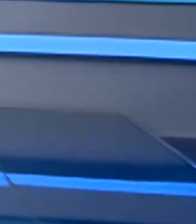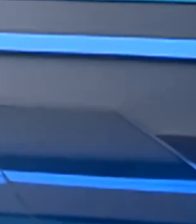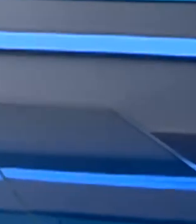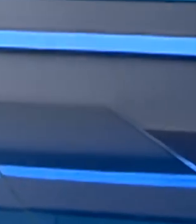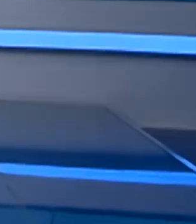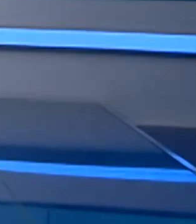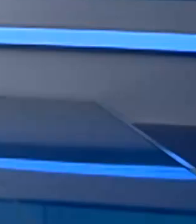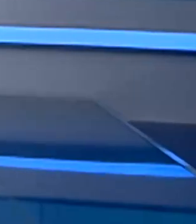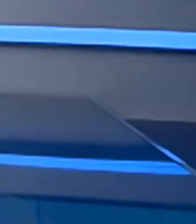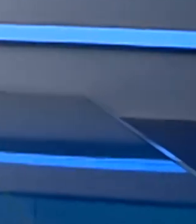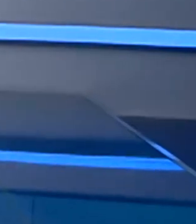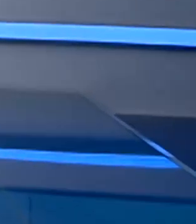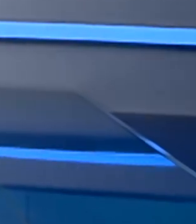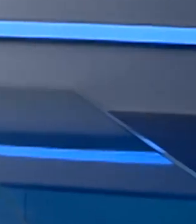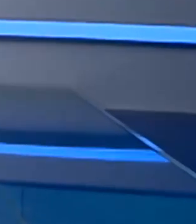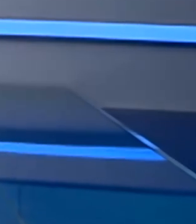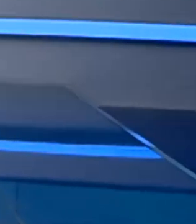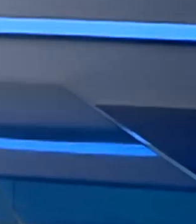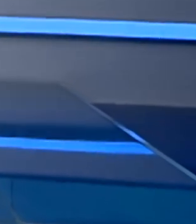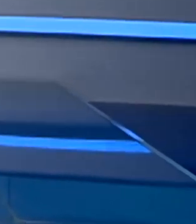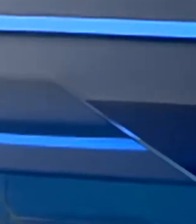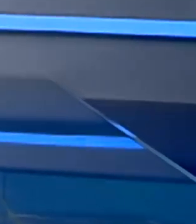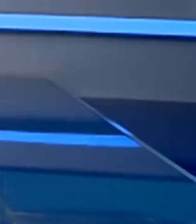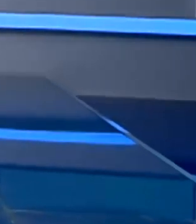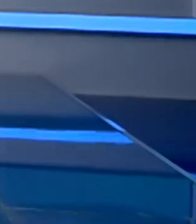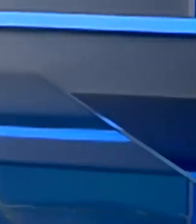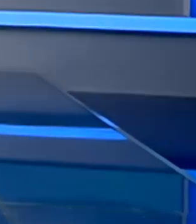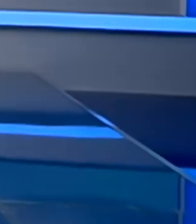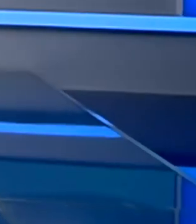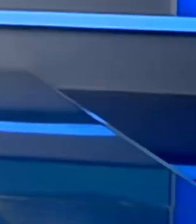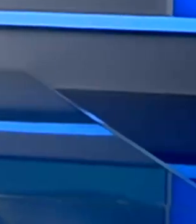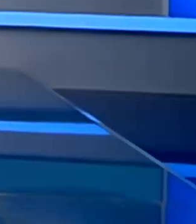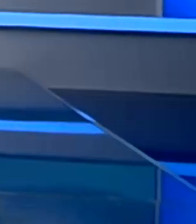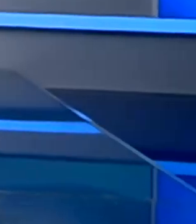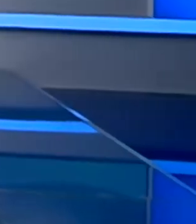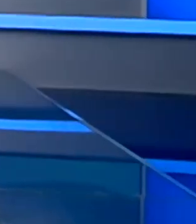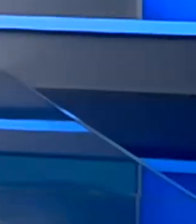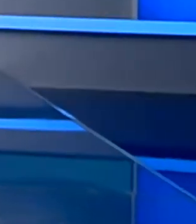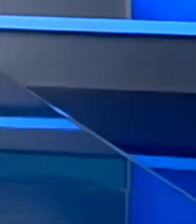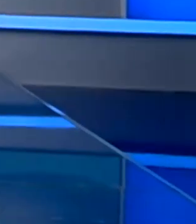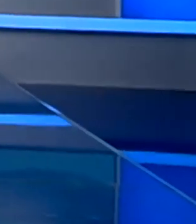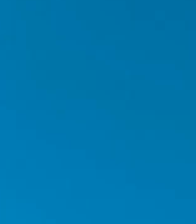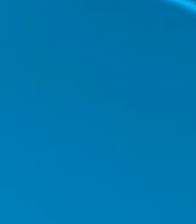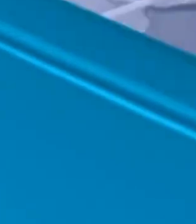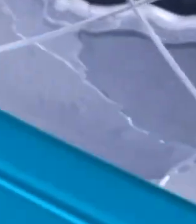да оқи аласыздар. Ақпараттардың келесі шығарылымы сағат 20:00-де. Жаңалық күтіңіздер.